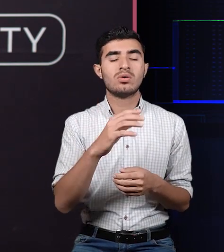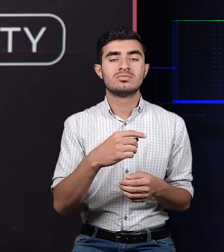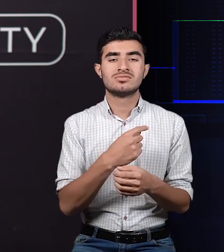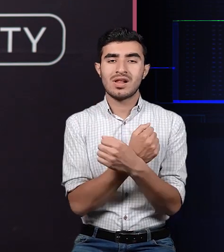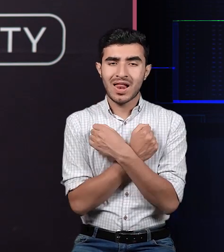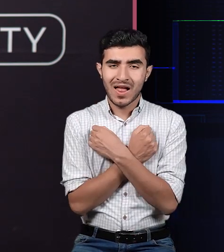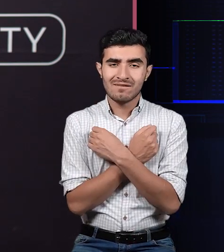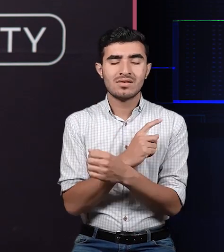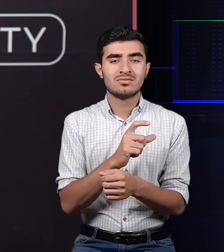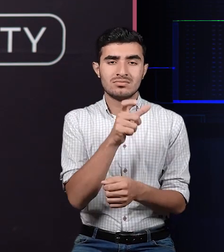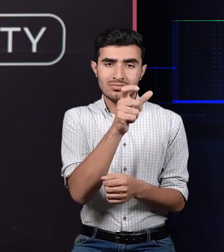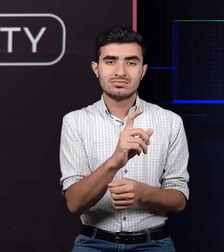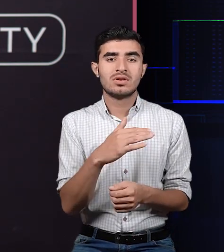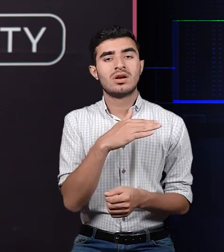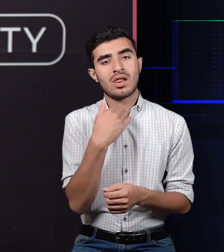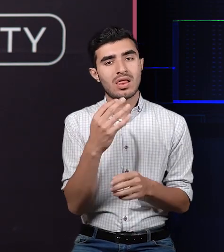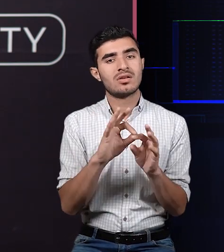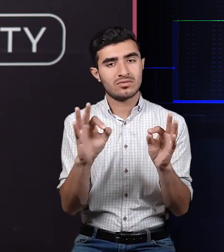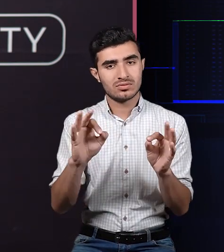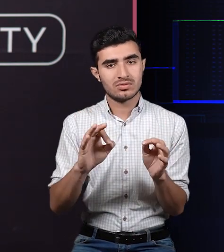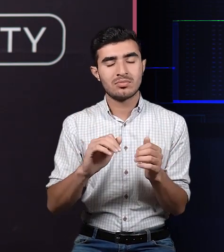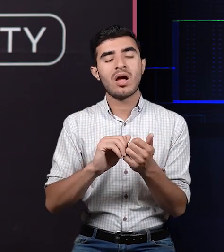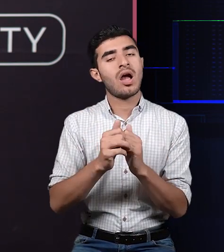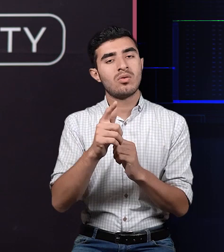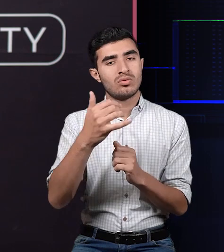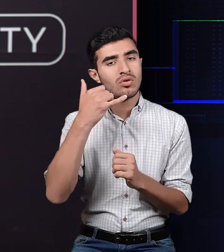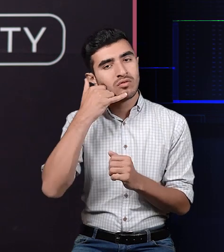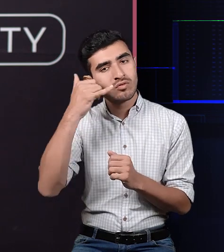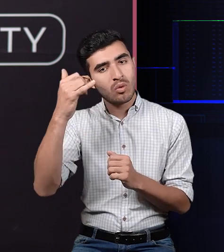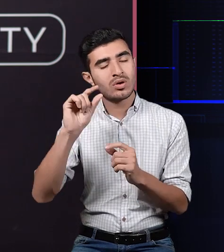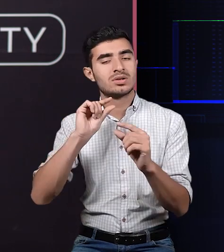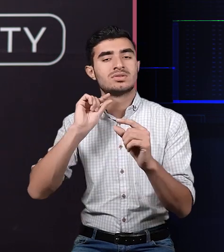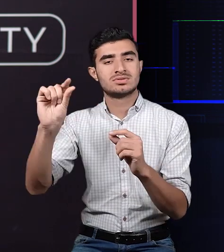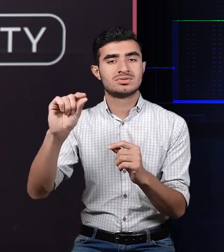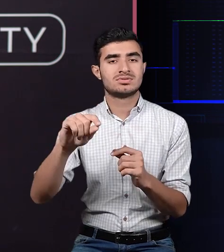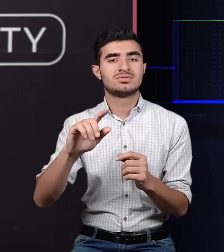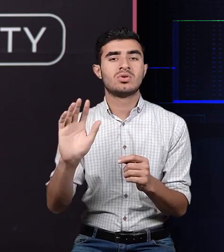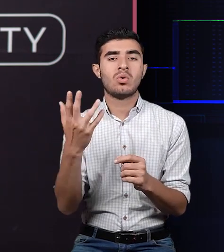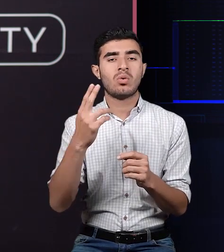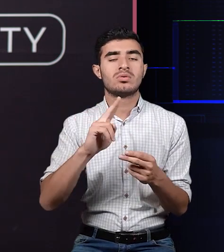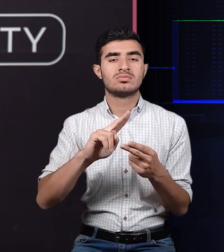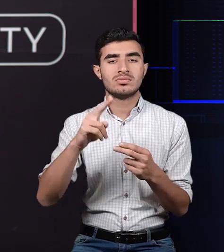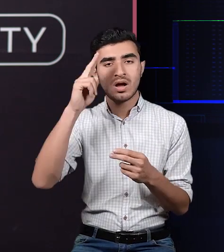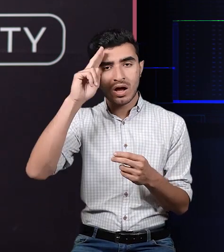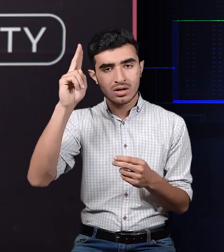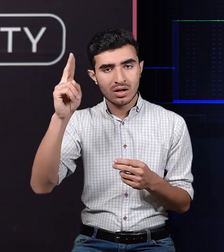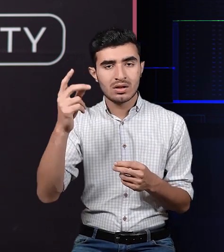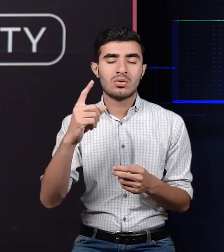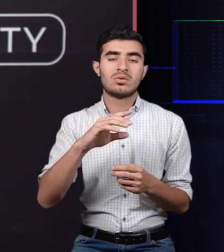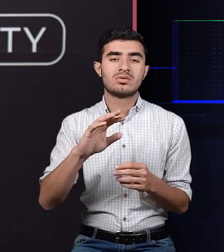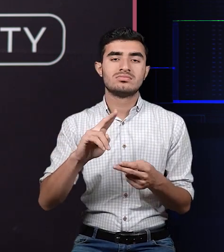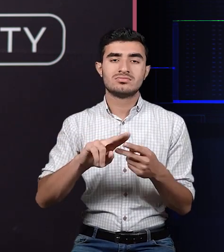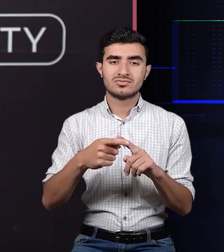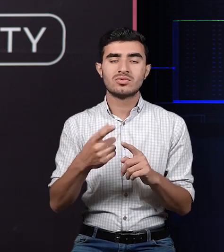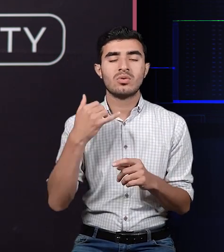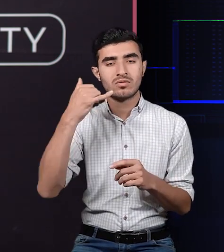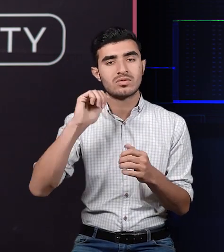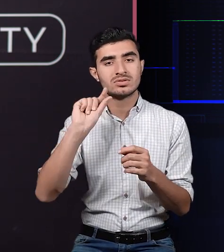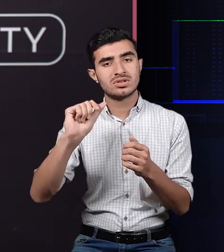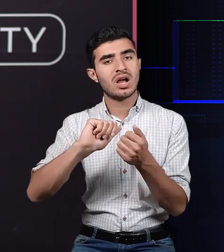بہت ہی پیارا اس دنیا سے رخصت ہو جائے تو آپ اپنے دوسرے پیارے کو اس